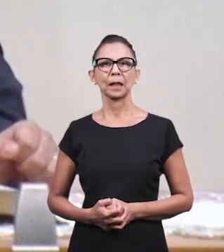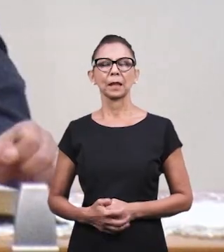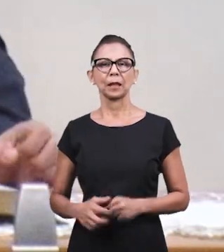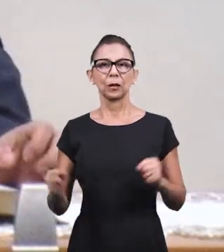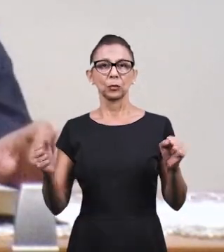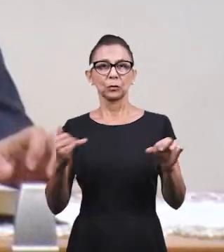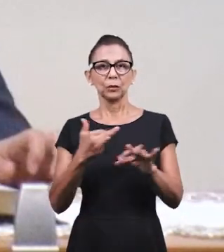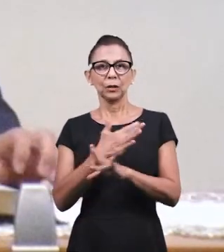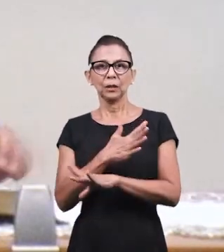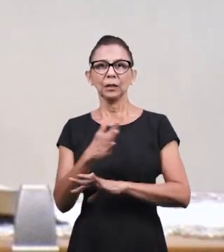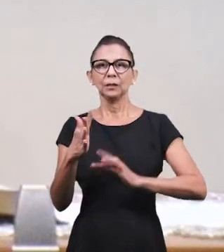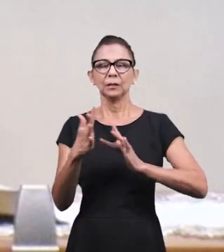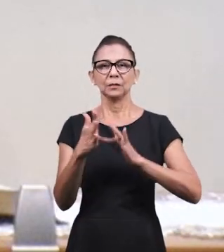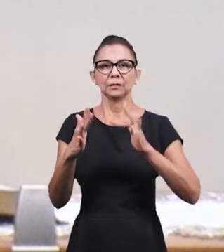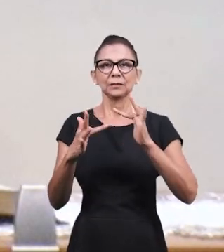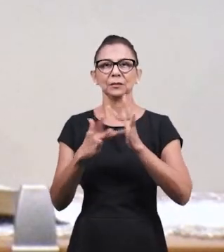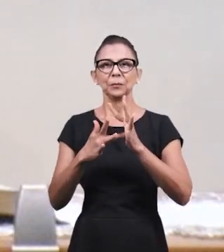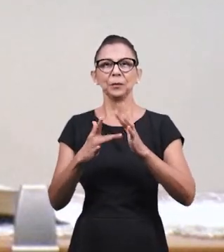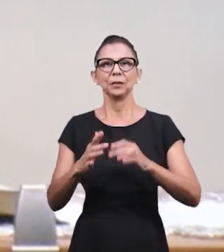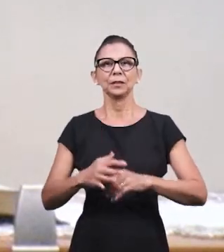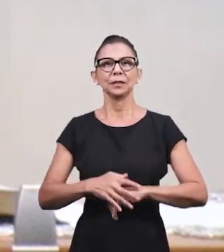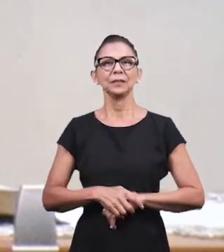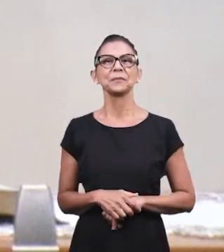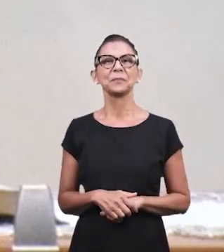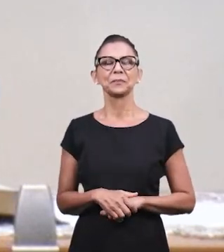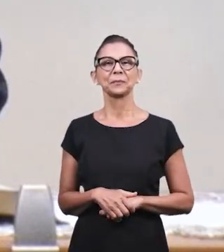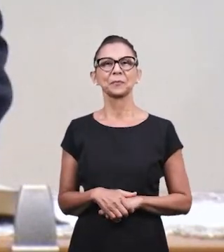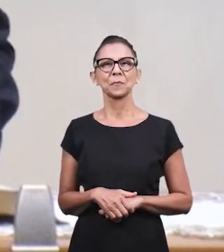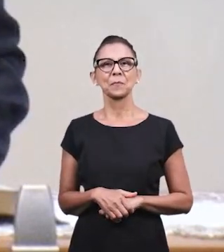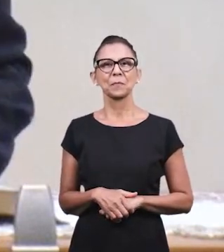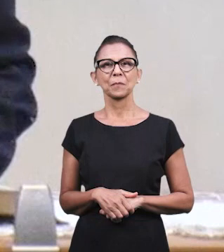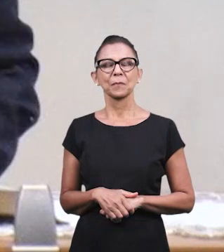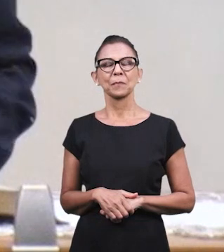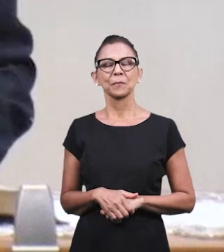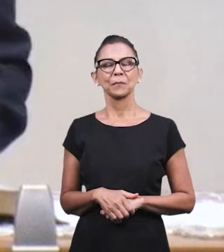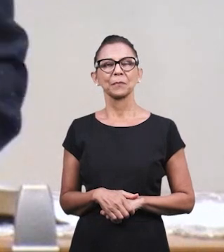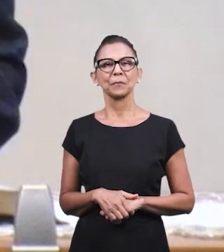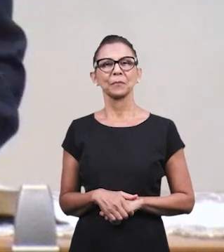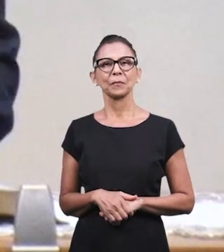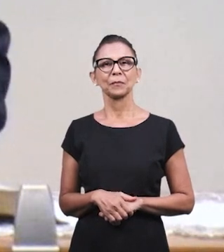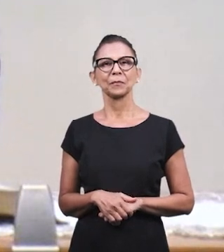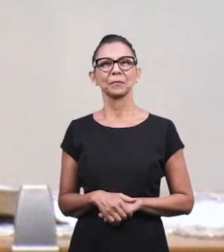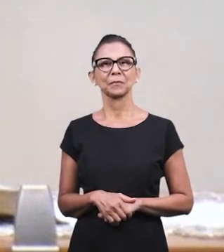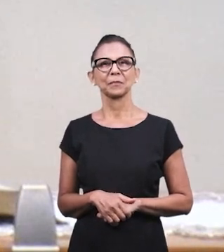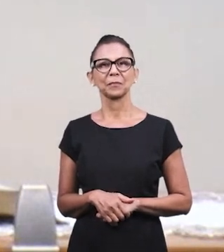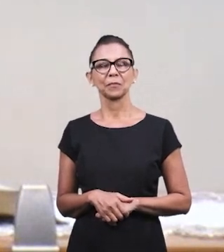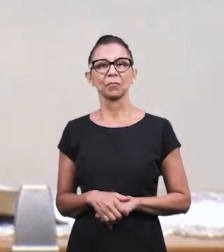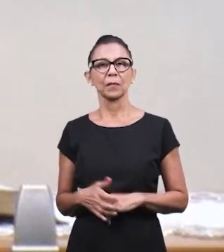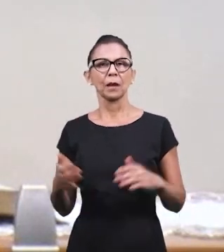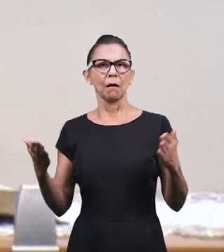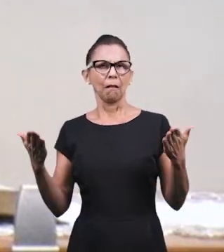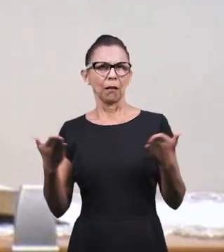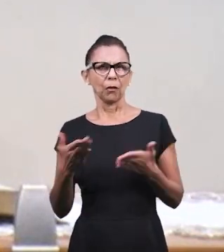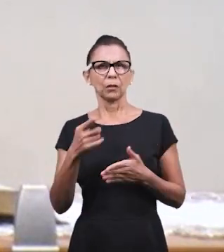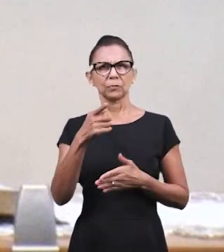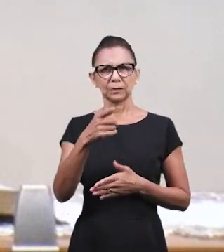слава исусу да будет прославлено имя нашего господа в этот момент возлюбленные